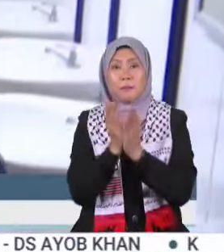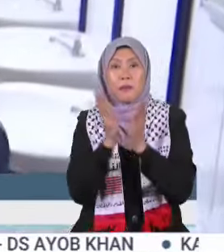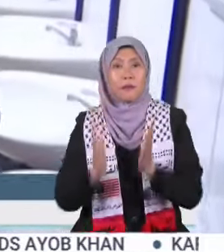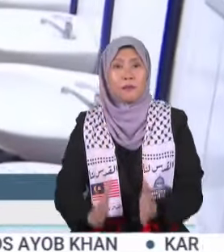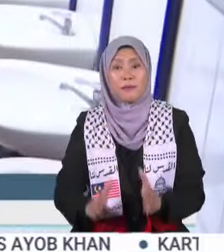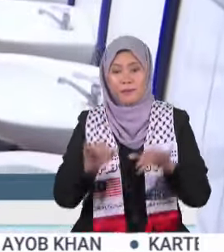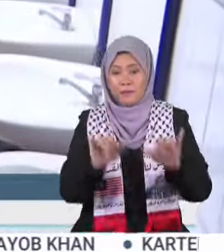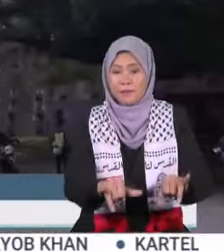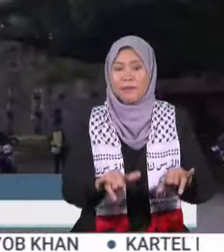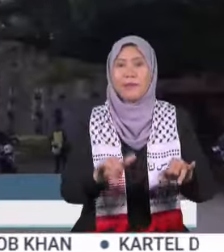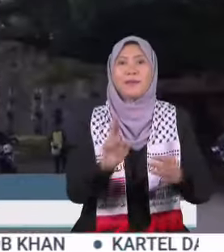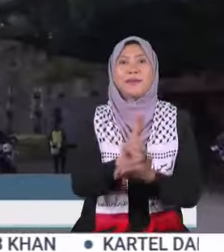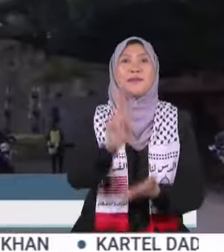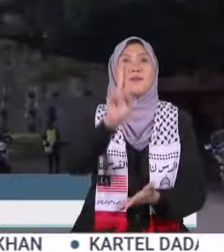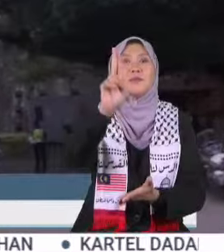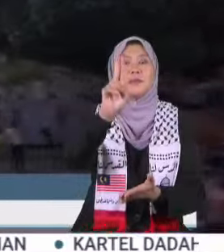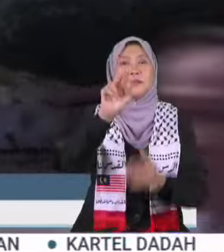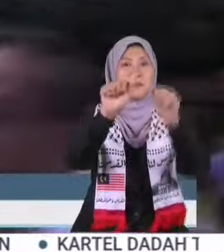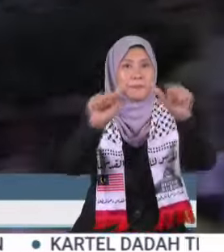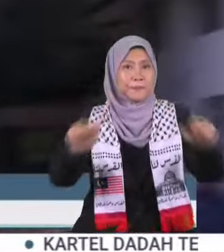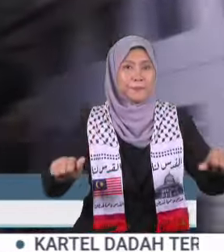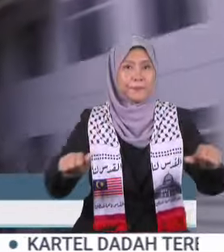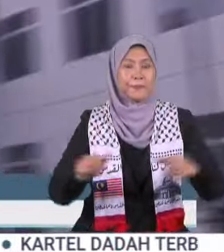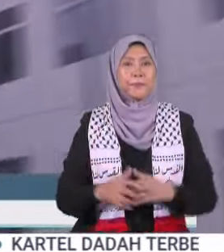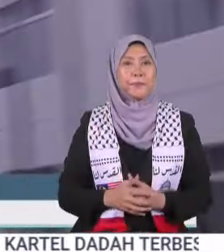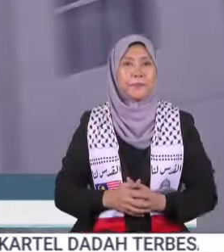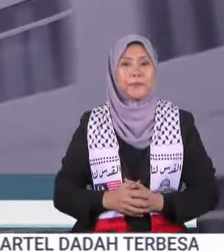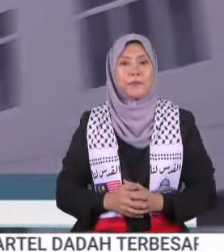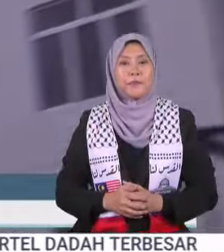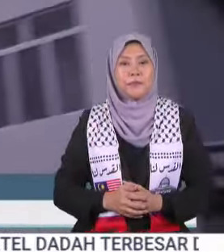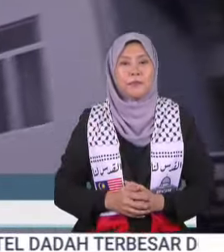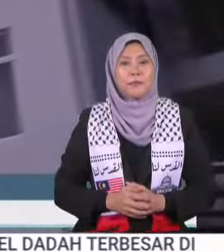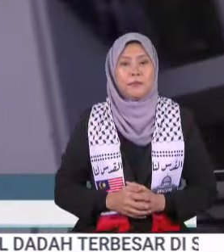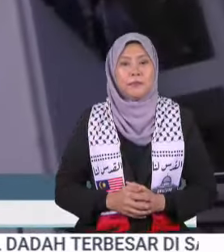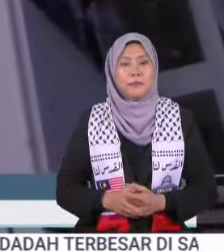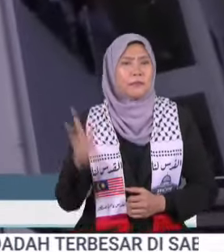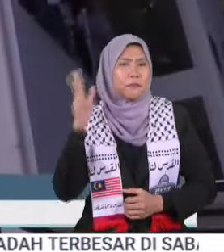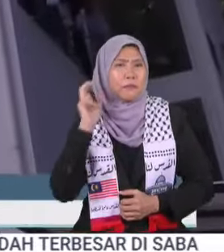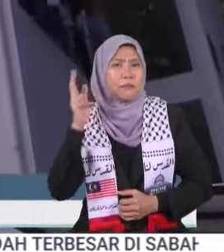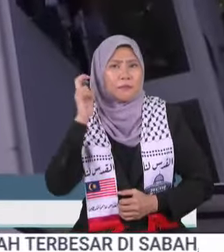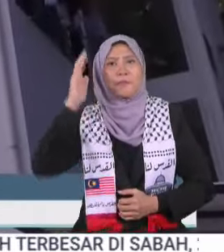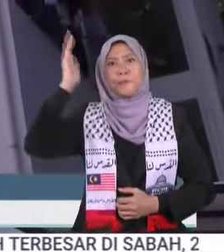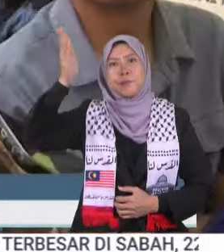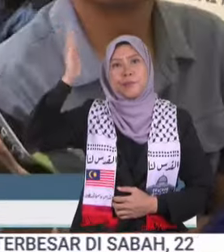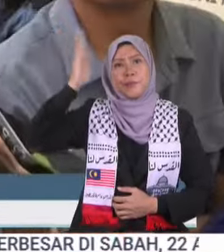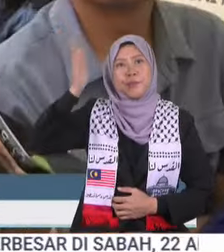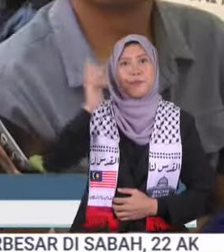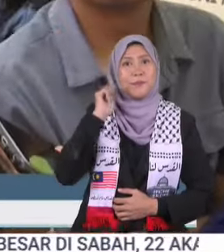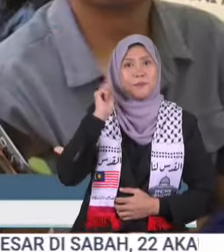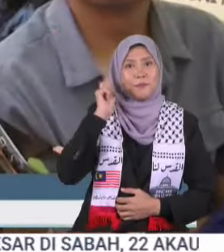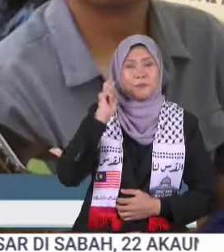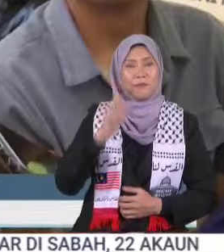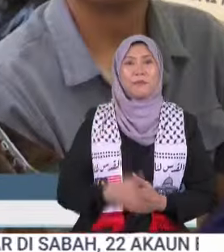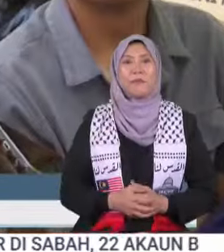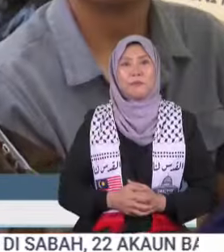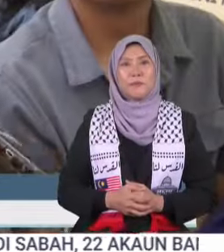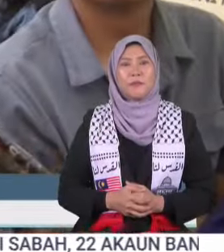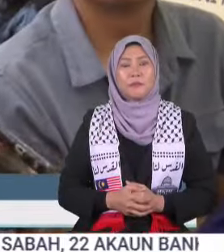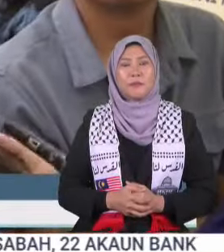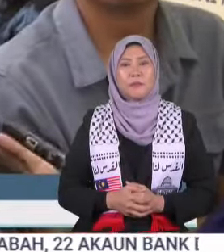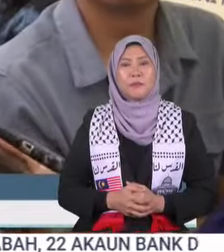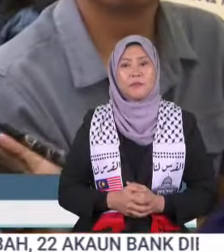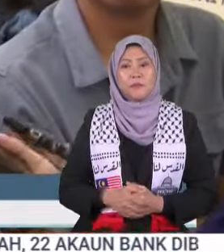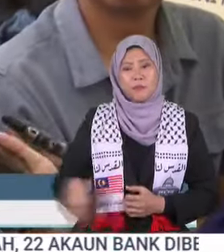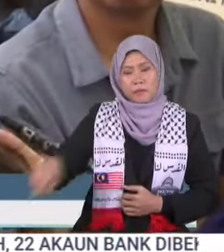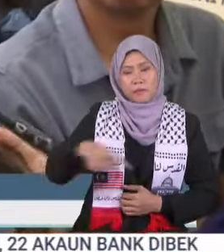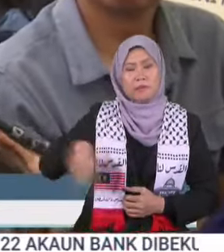kawasan kampus Universiti tersebut saya telah punar juga taklimat tadi dan